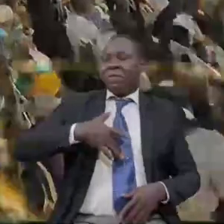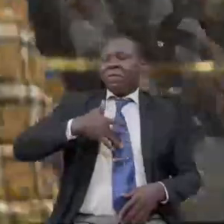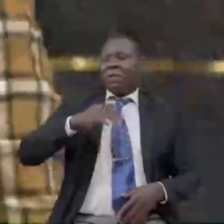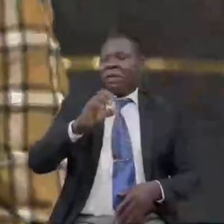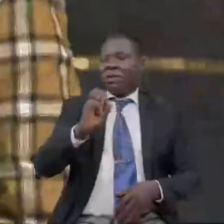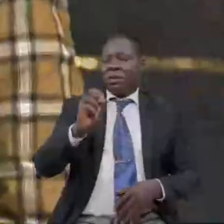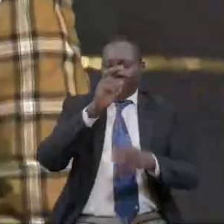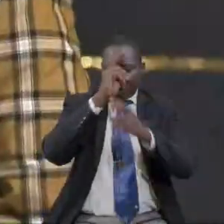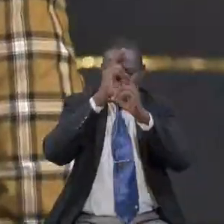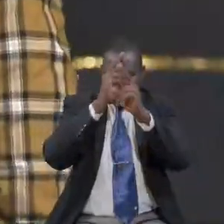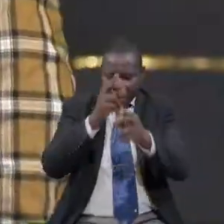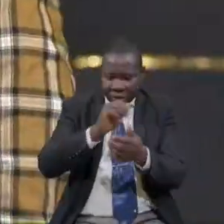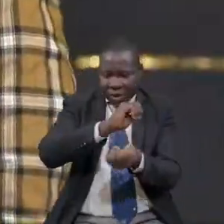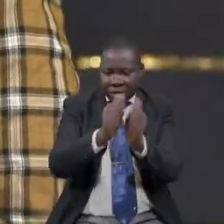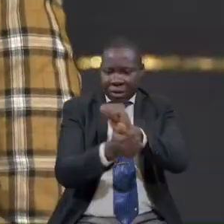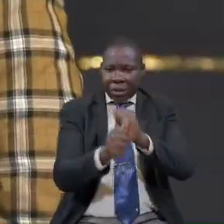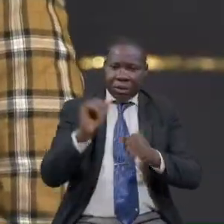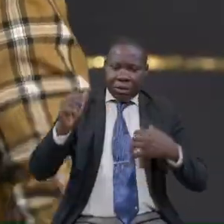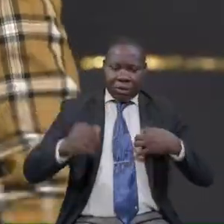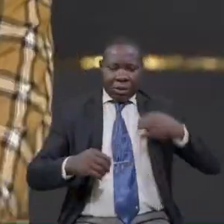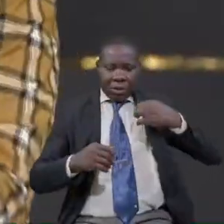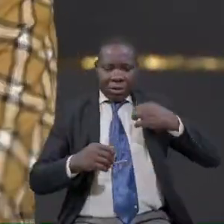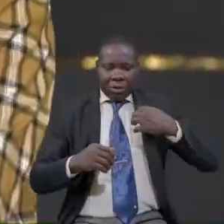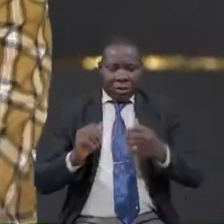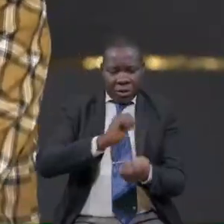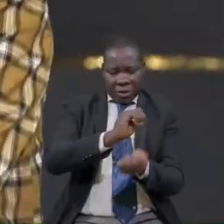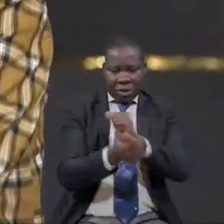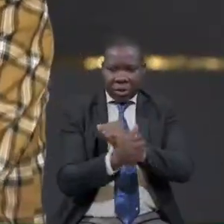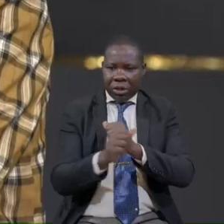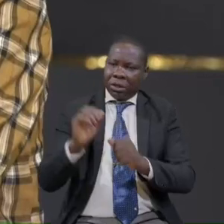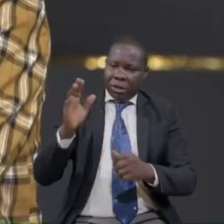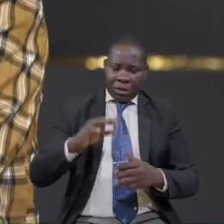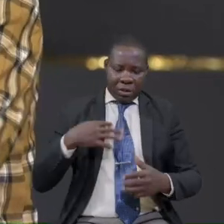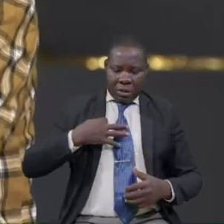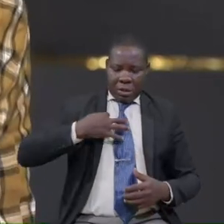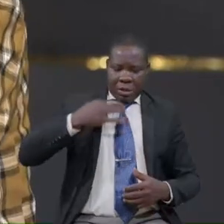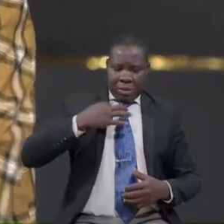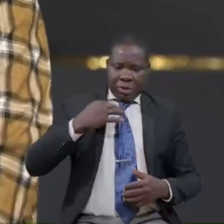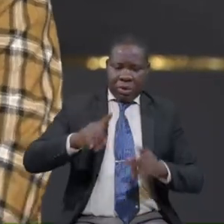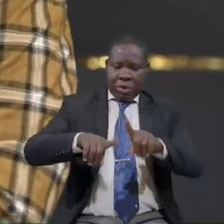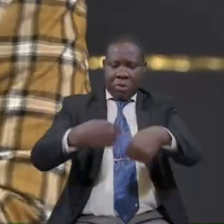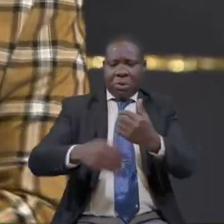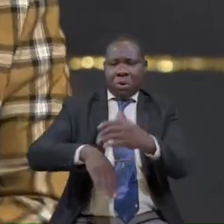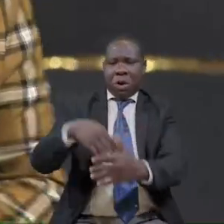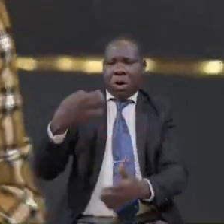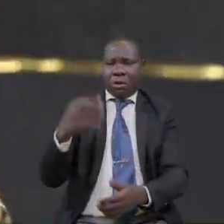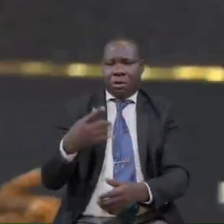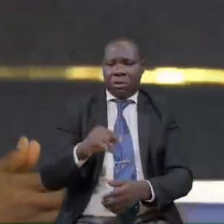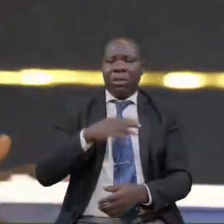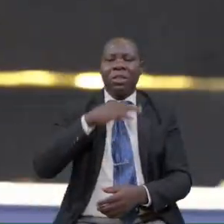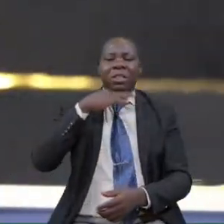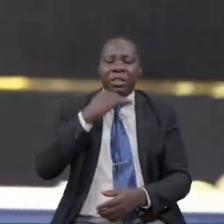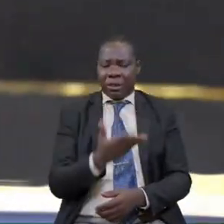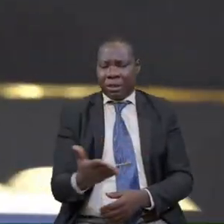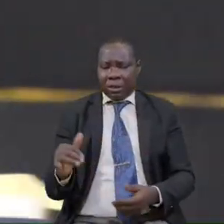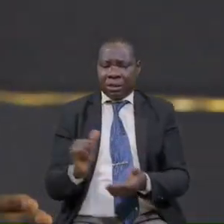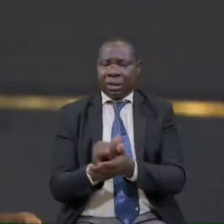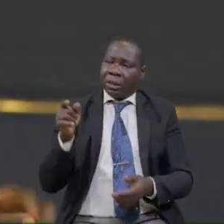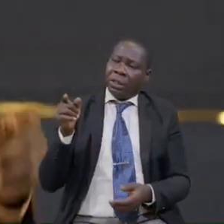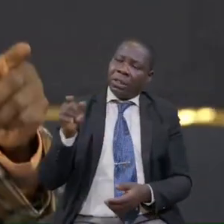la personne va changer ses habits, bien se présenter ôter les choses